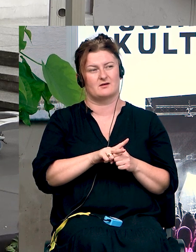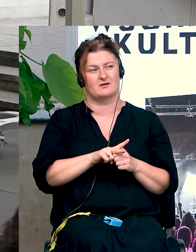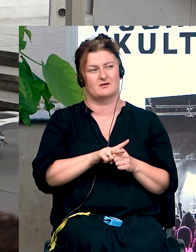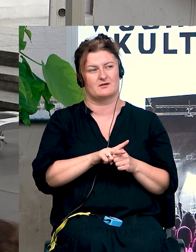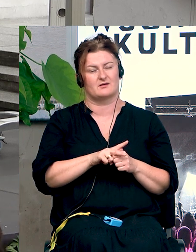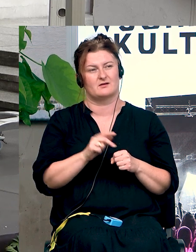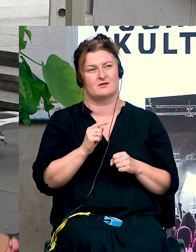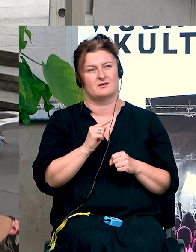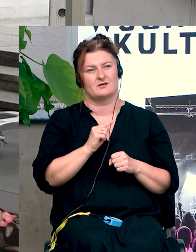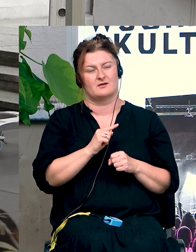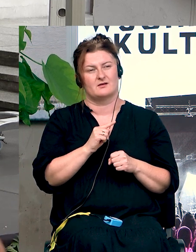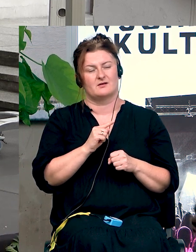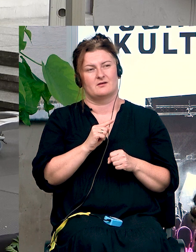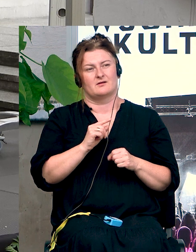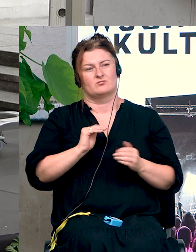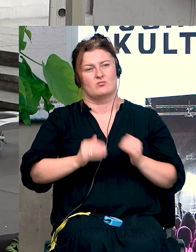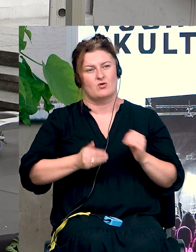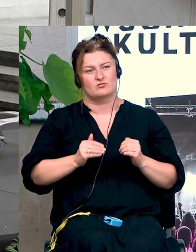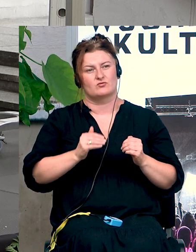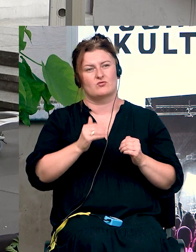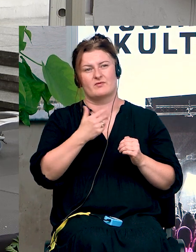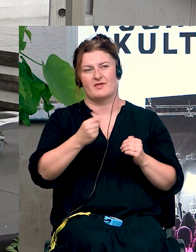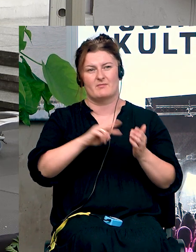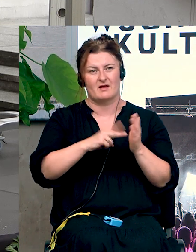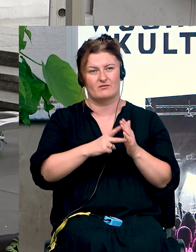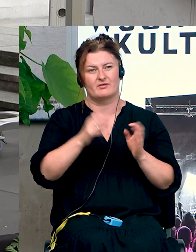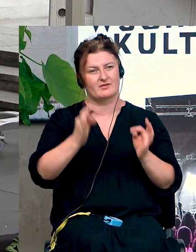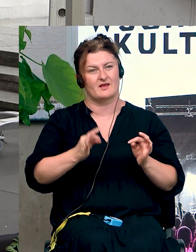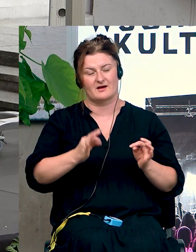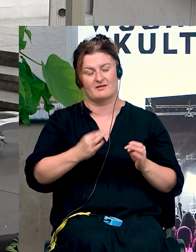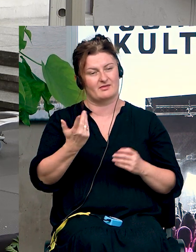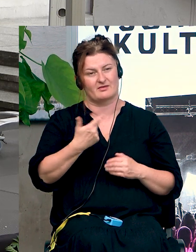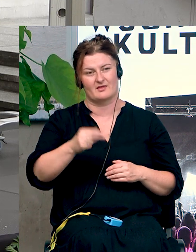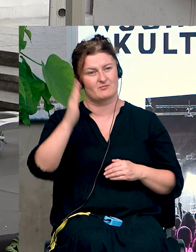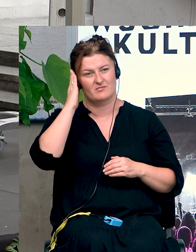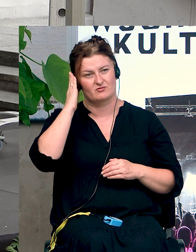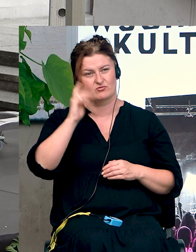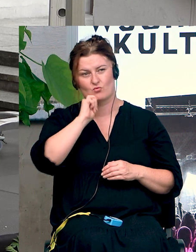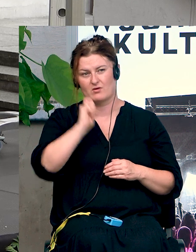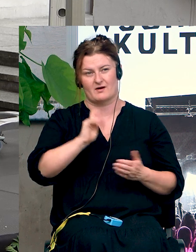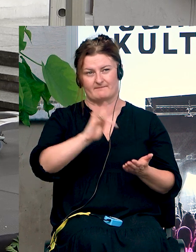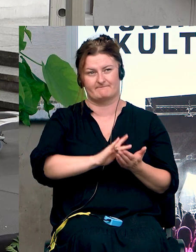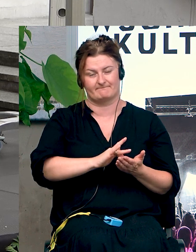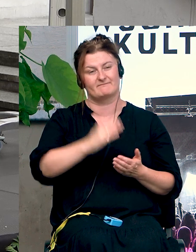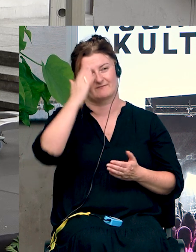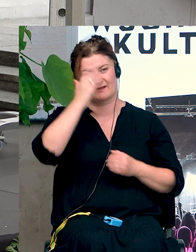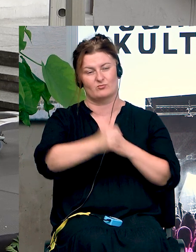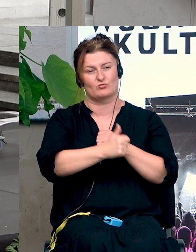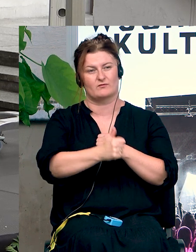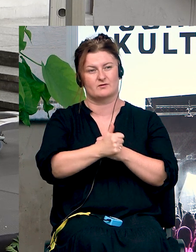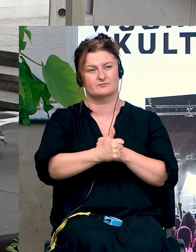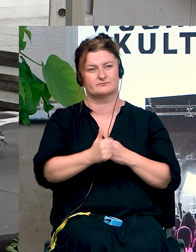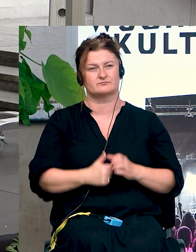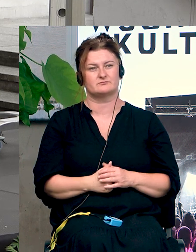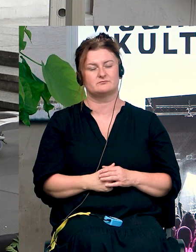в спосіб незаміржений, не мешкає в Україні зараз, правда? Нестети, на жаль. З відомих взглядів. Але в